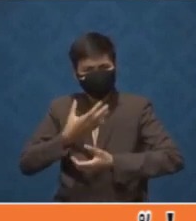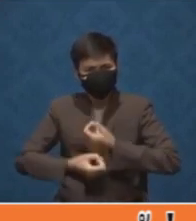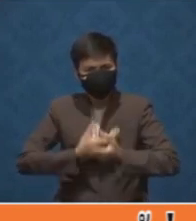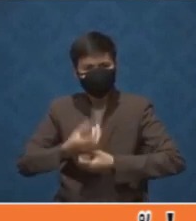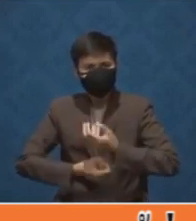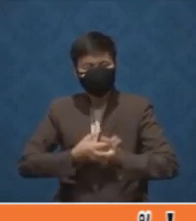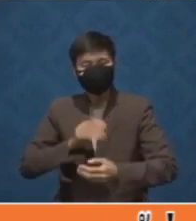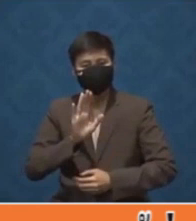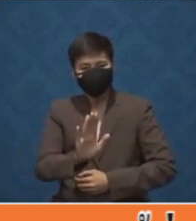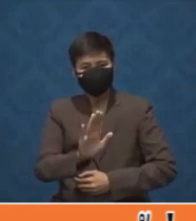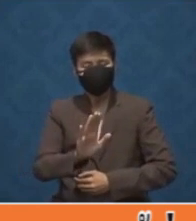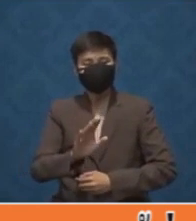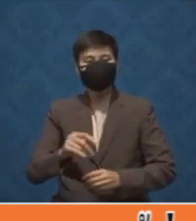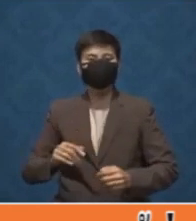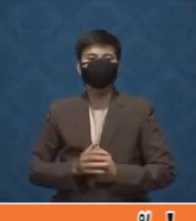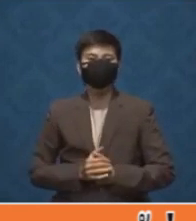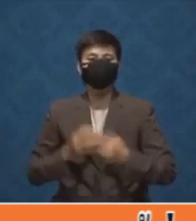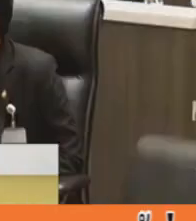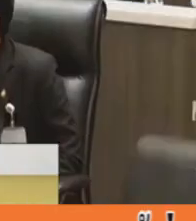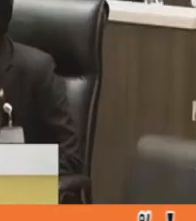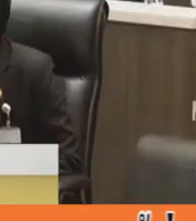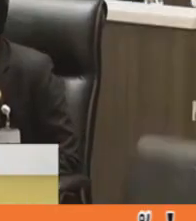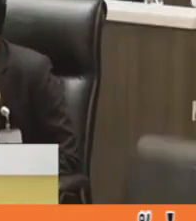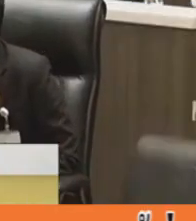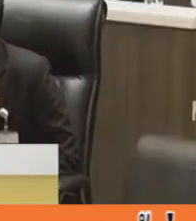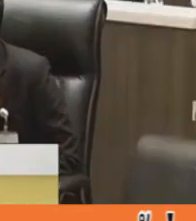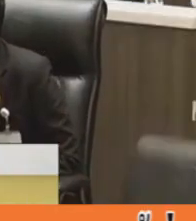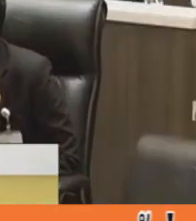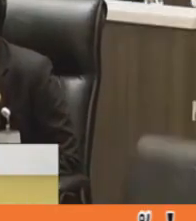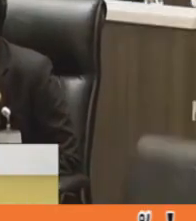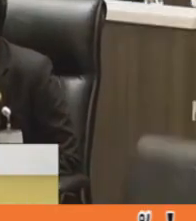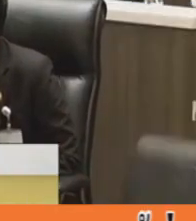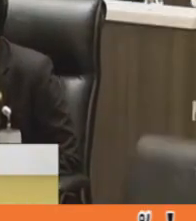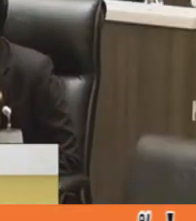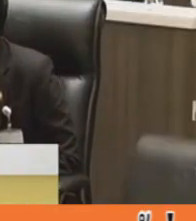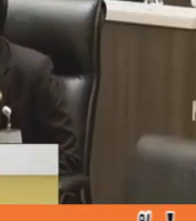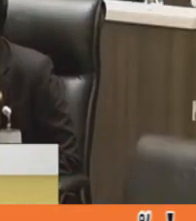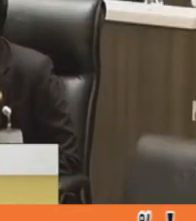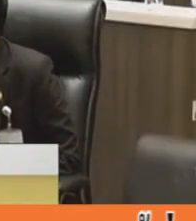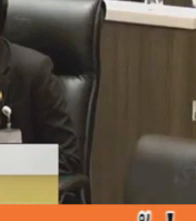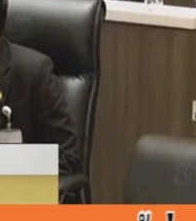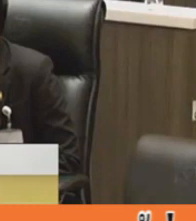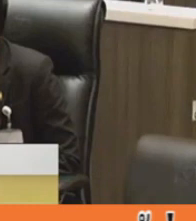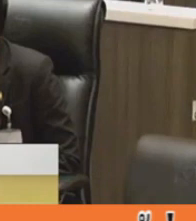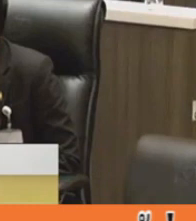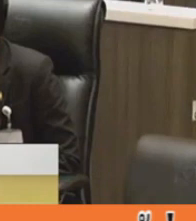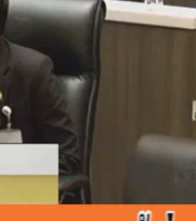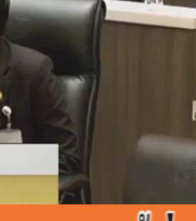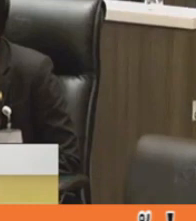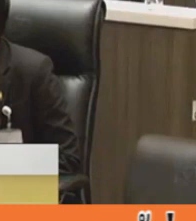ราชการประจำของหน่วยงานต่างๆเท่านั้นซึ่งกระบวนการรับฟังความคิดเห็นจากหน่วยงานต่างๆเช่